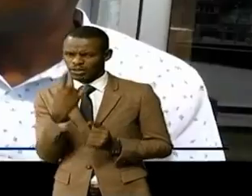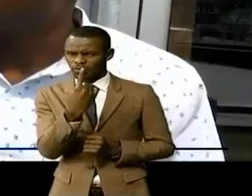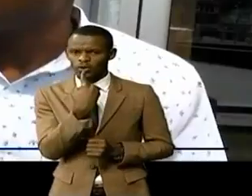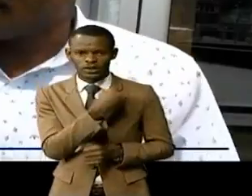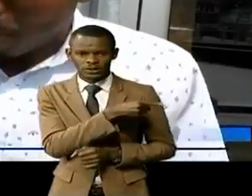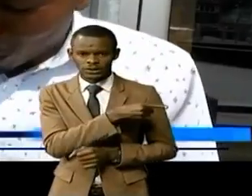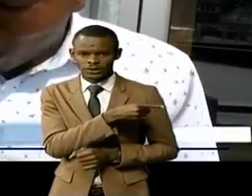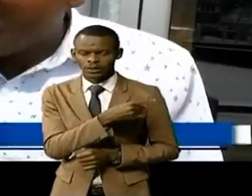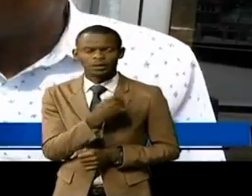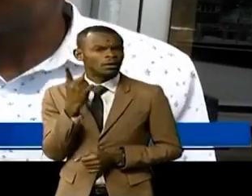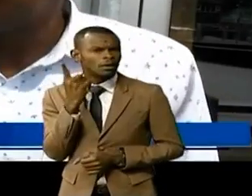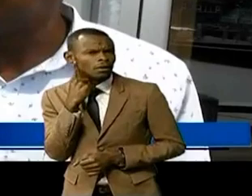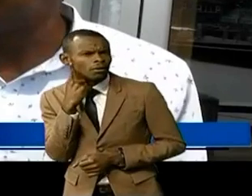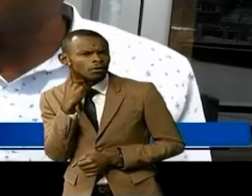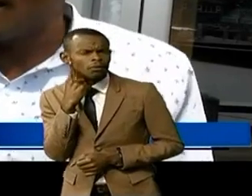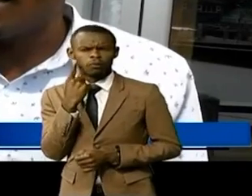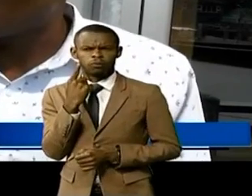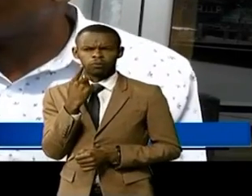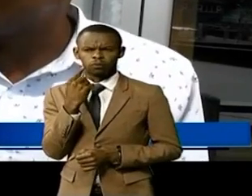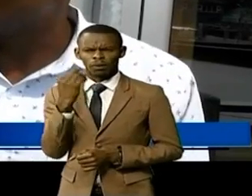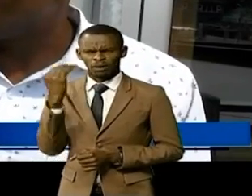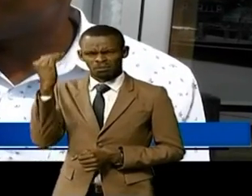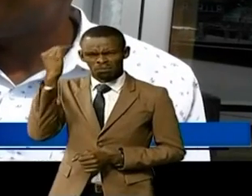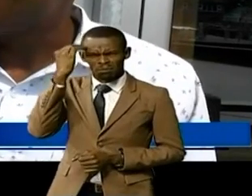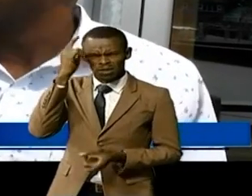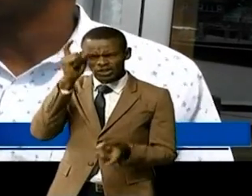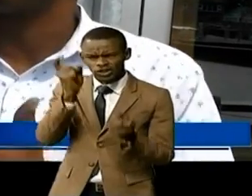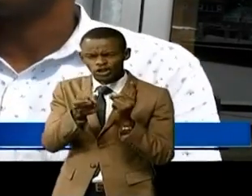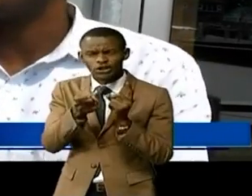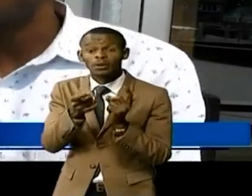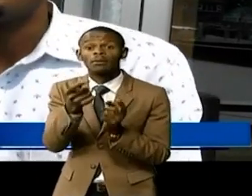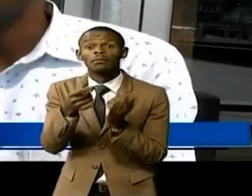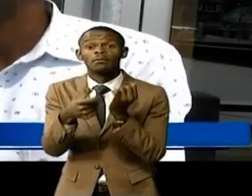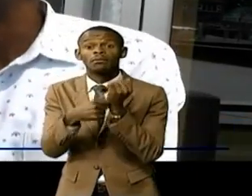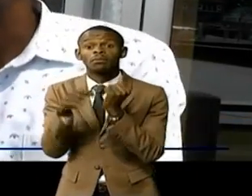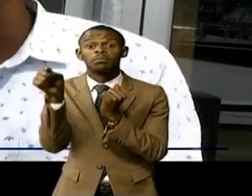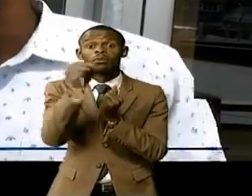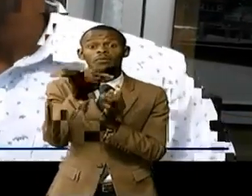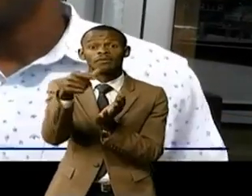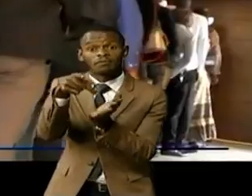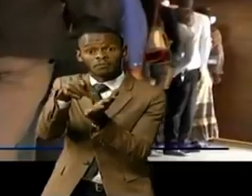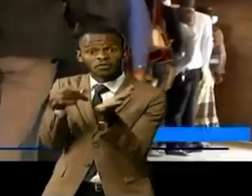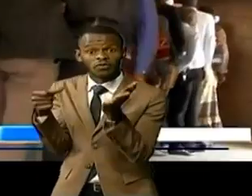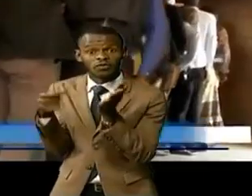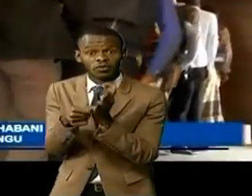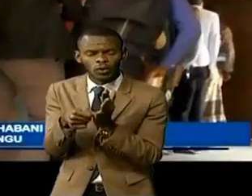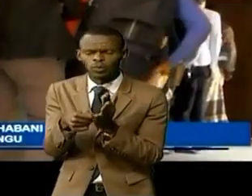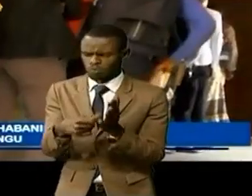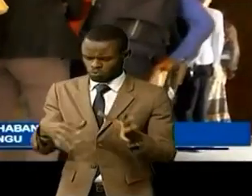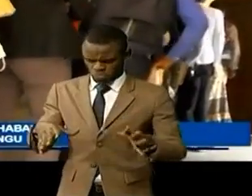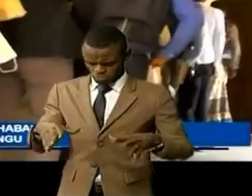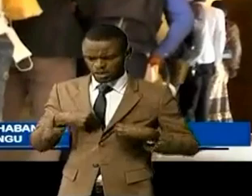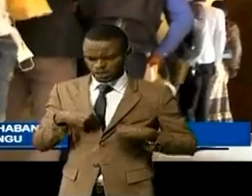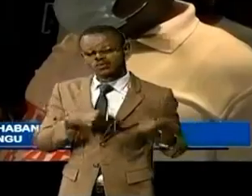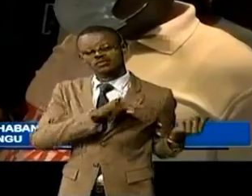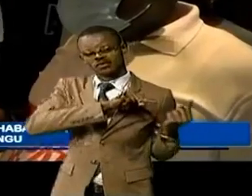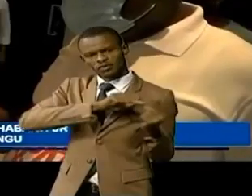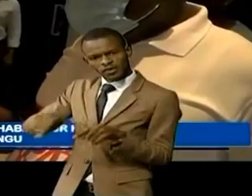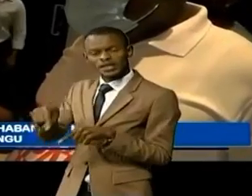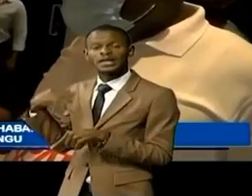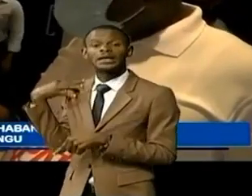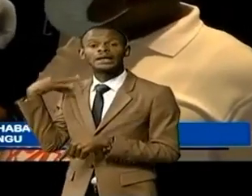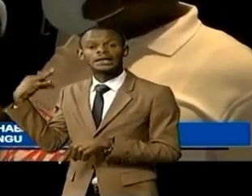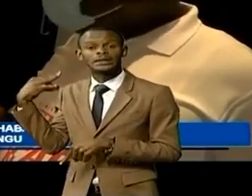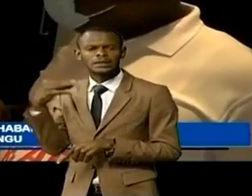intéressé. C'est pourquoi vous m'avez vu ici venir déposer mon CV et je suis passé par l'interview. Après cette première phase, s'en suivra